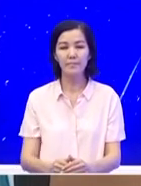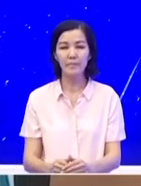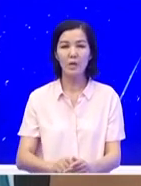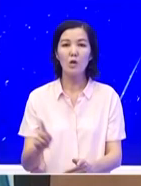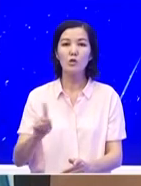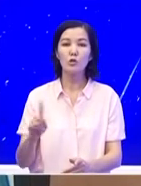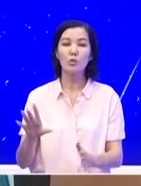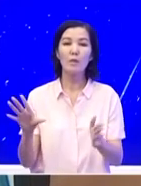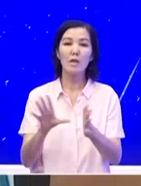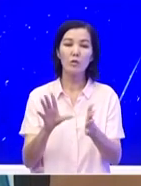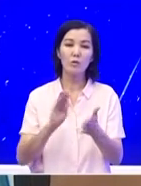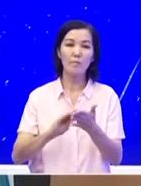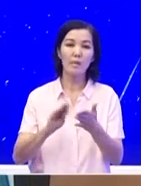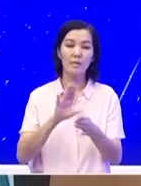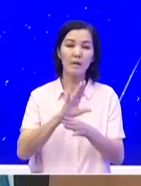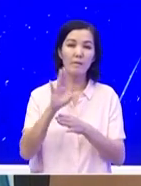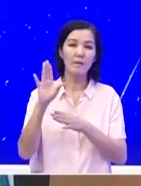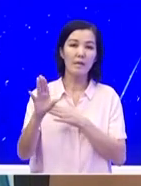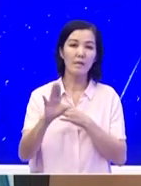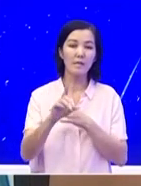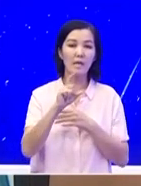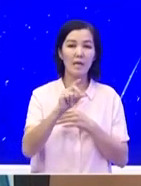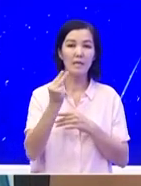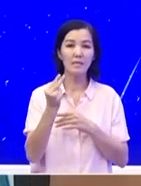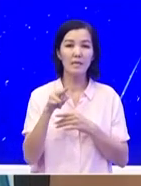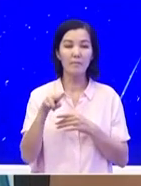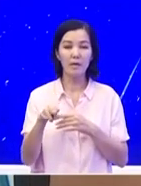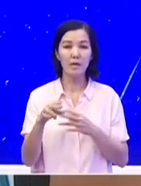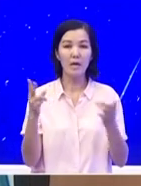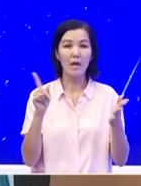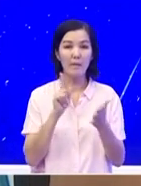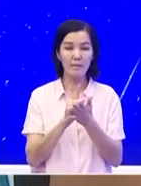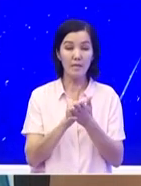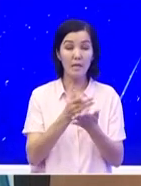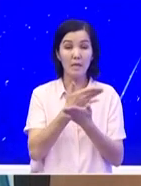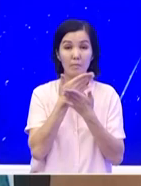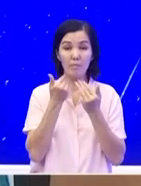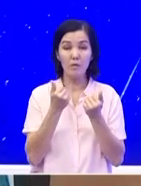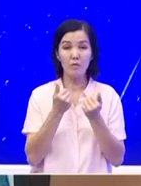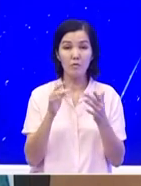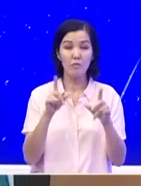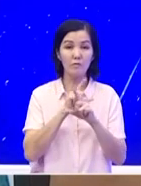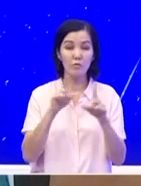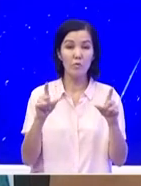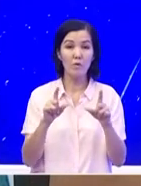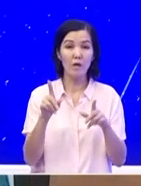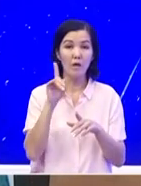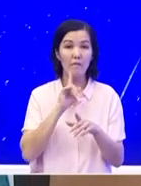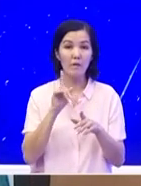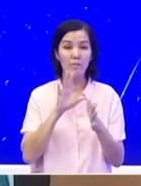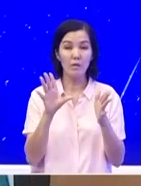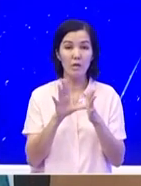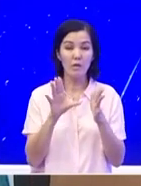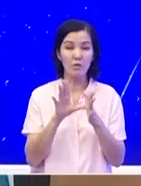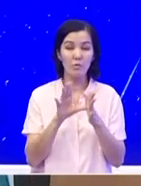Чтобы подать электронное заявление, у родителей должна быть электронно-цифровая подпись. Если у них нет ЭЦП, то мы в школе создаем временную